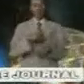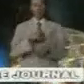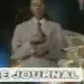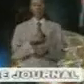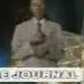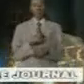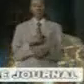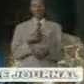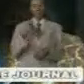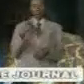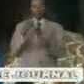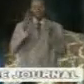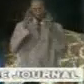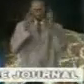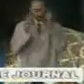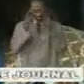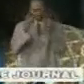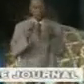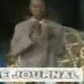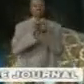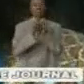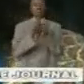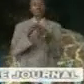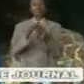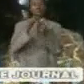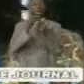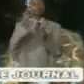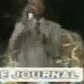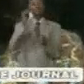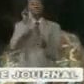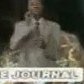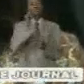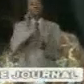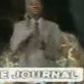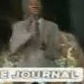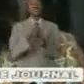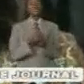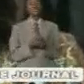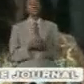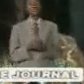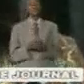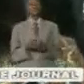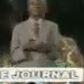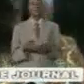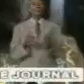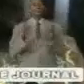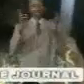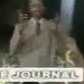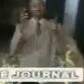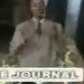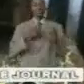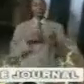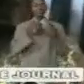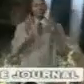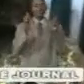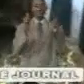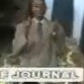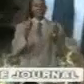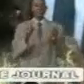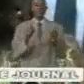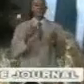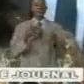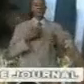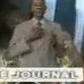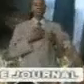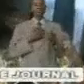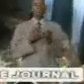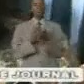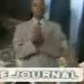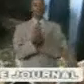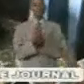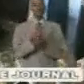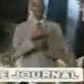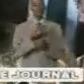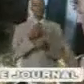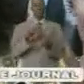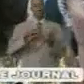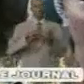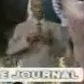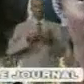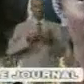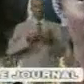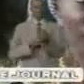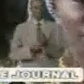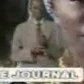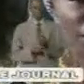sur le problème particulier des filles. Et aujourd'hui, le thème « Ma vie, mon droit, le mariage d'enfants », c'est pour